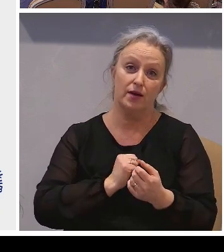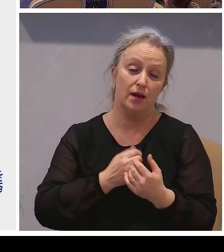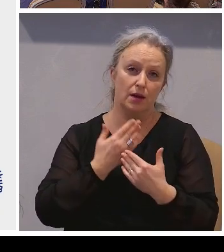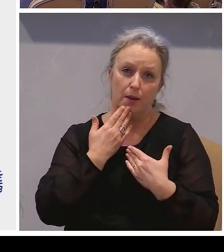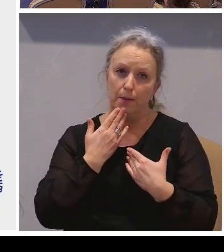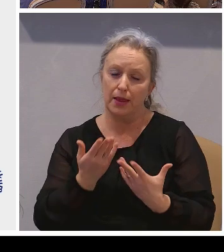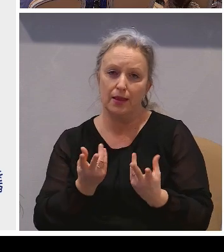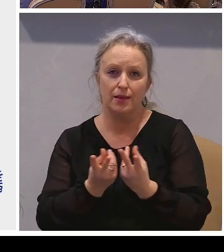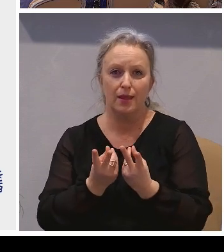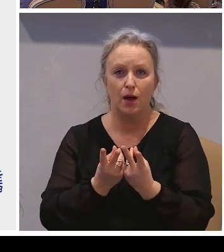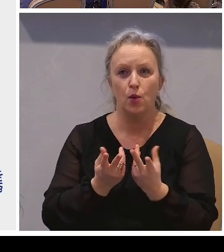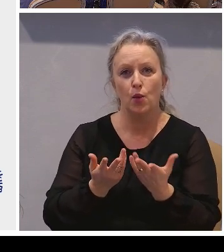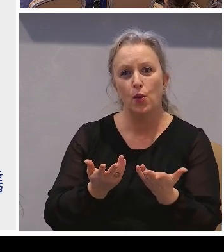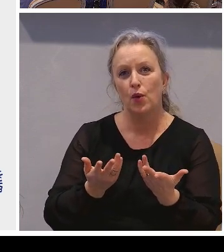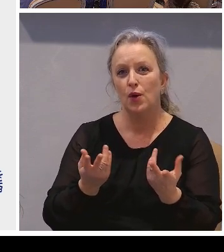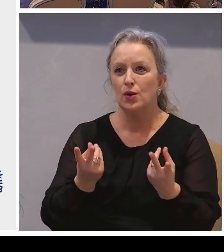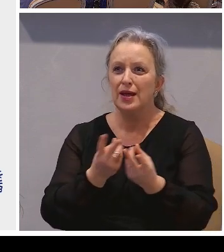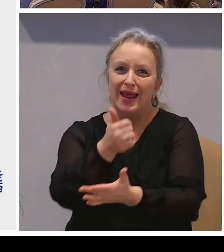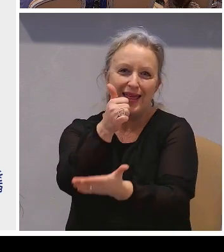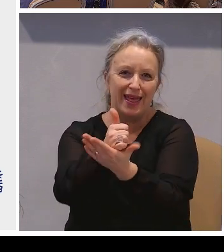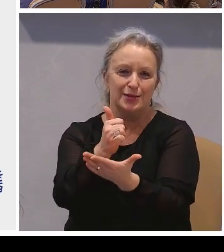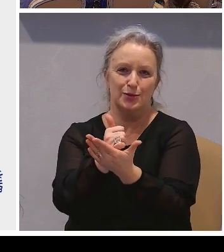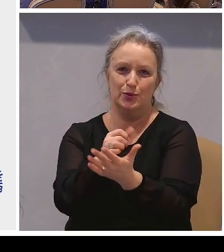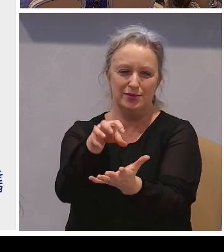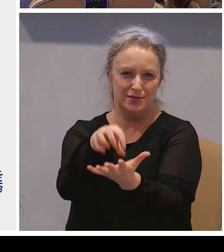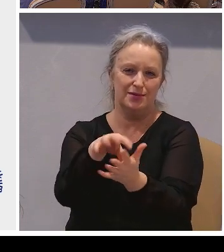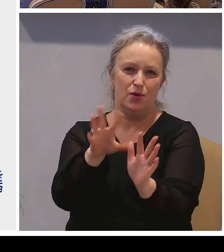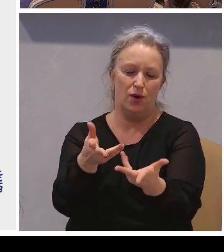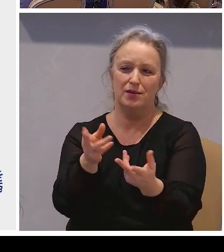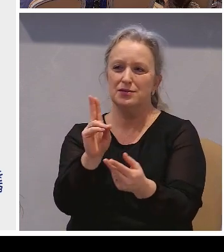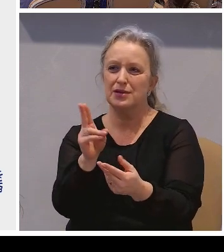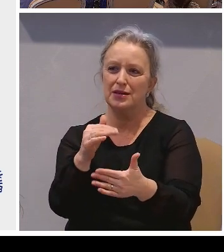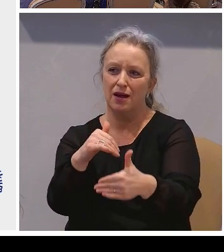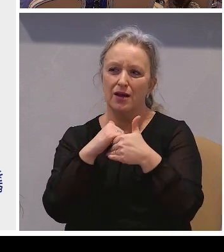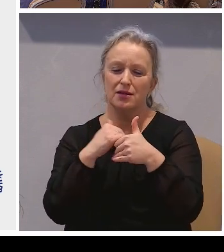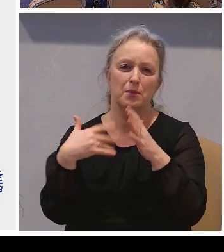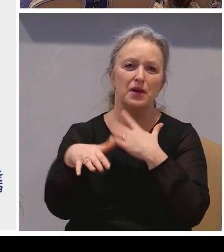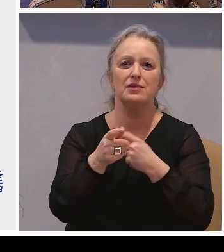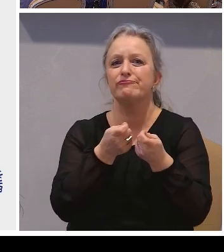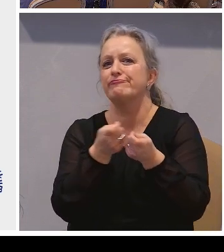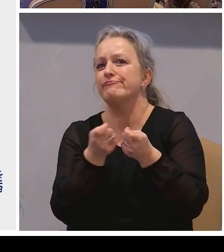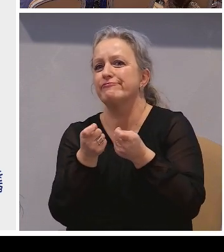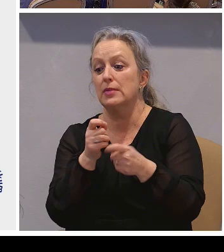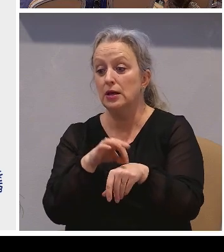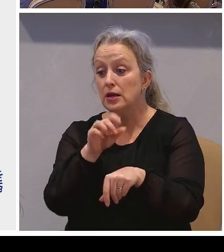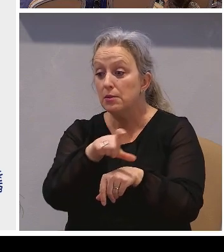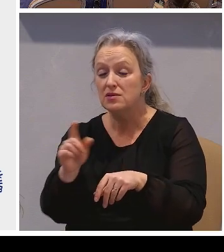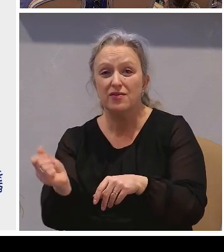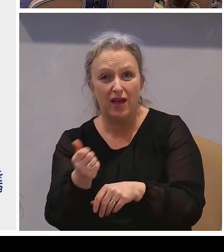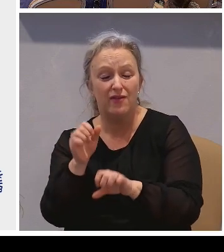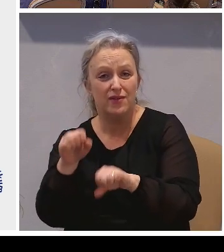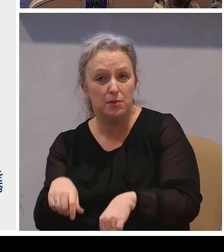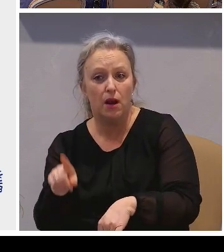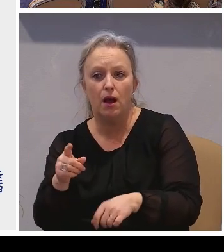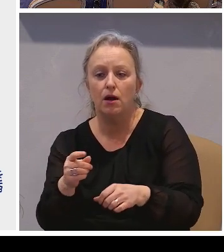the selline coordination to be neurohormoonakeskus, on extremely meil difficult. koordinaator, kes aitab seda kõike. We Kui meil on vähe need patsiente, a siis kind see of veel on võimalik, mida neuromuscular